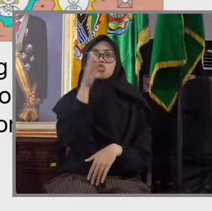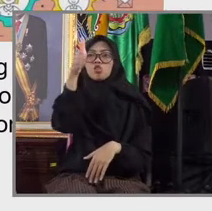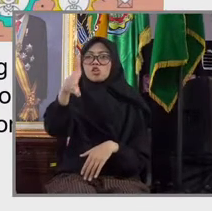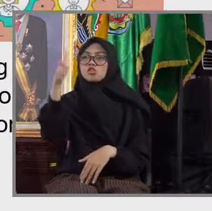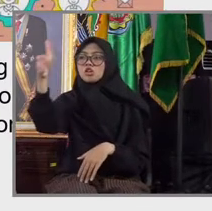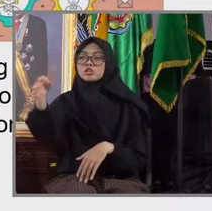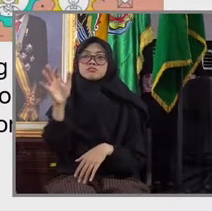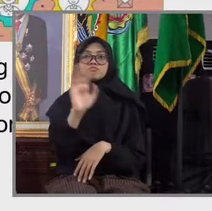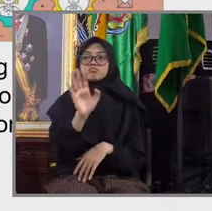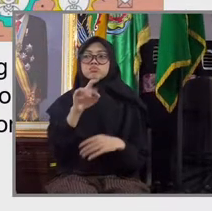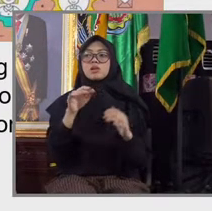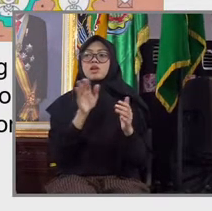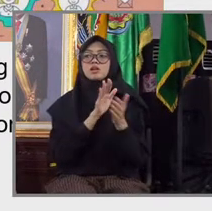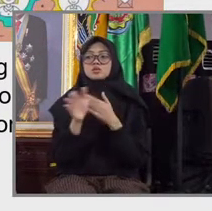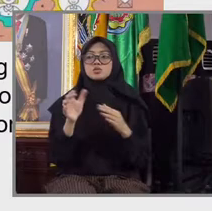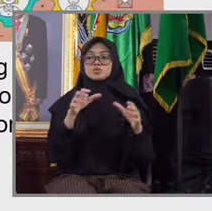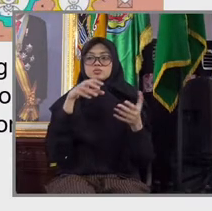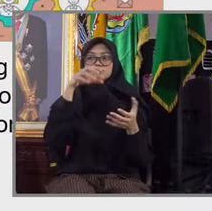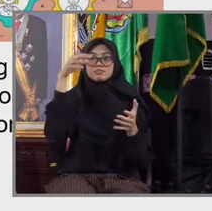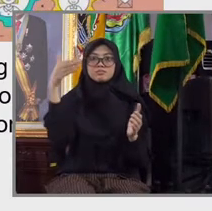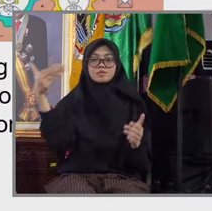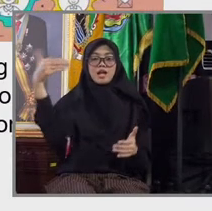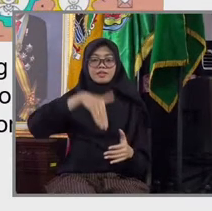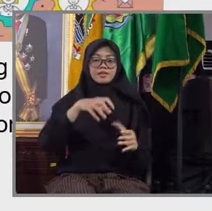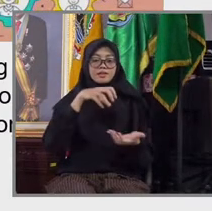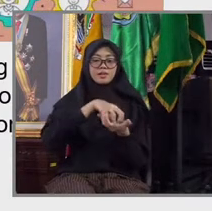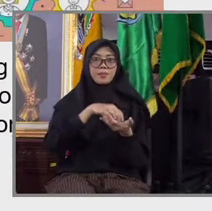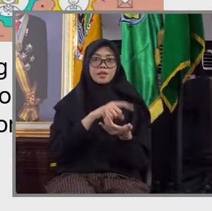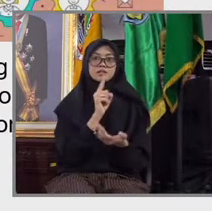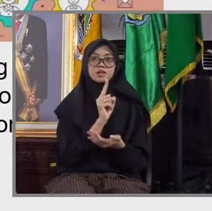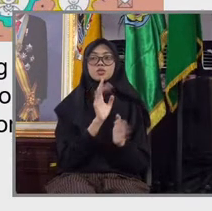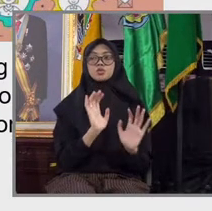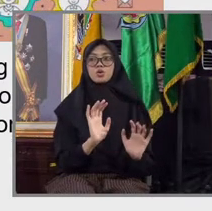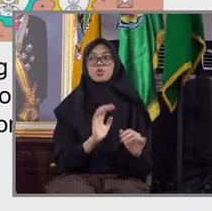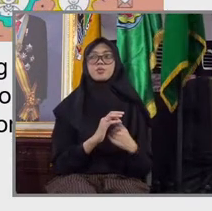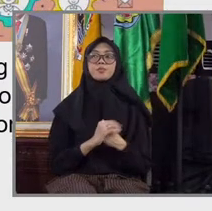atap dan akan bisa dipermudah dan lancar mendapatkan izin.